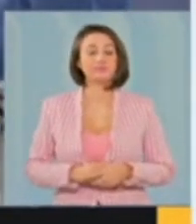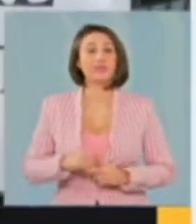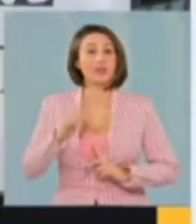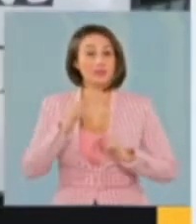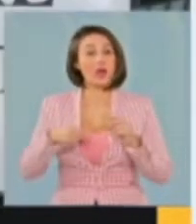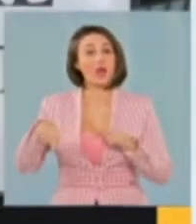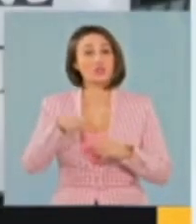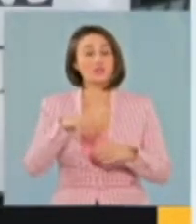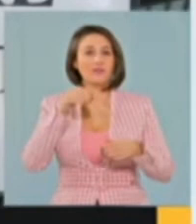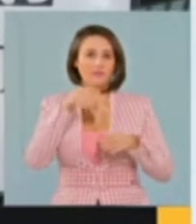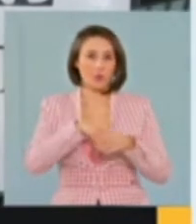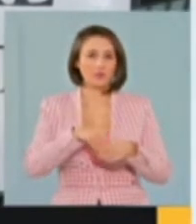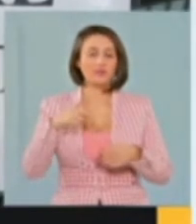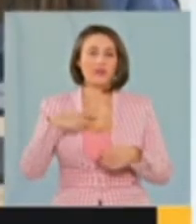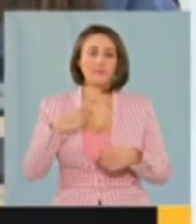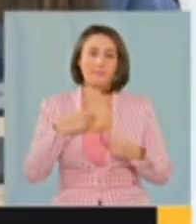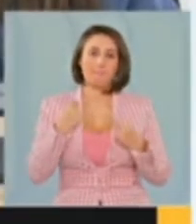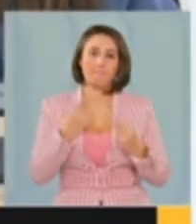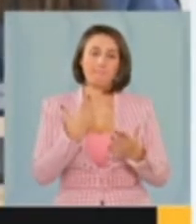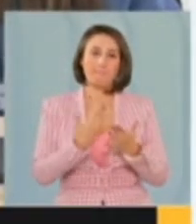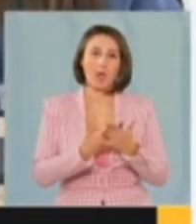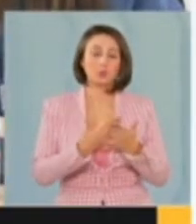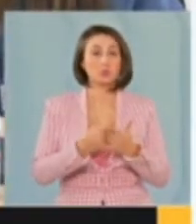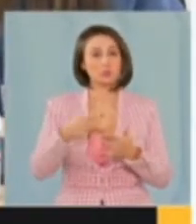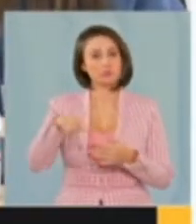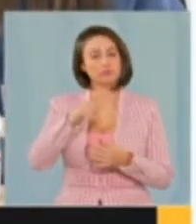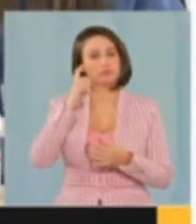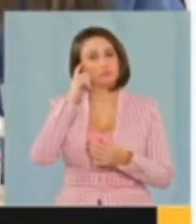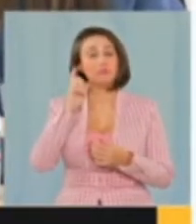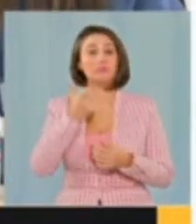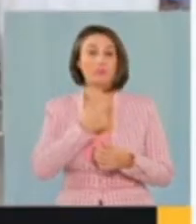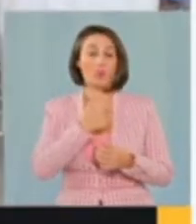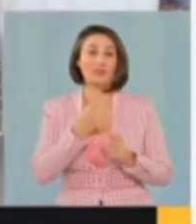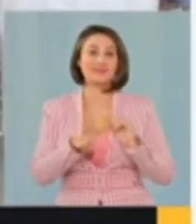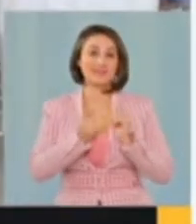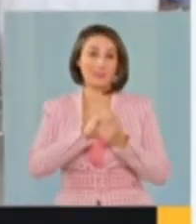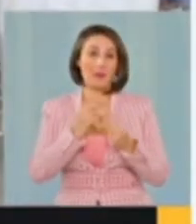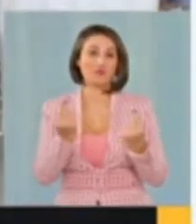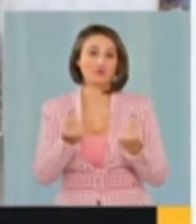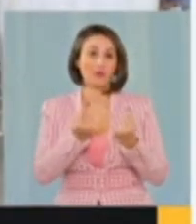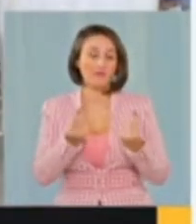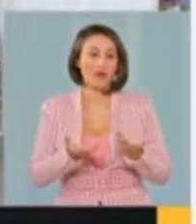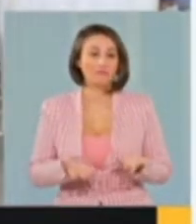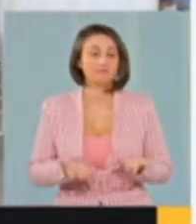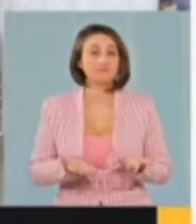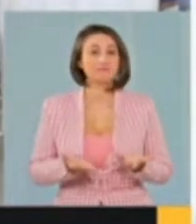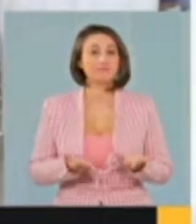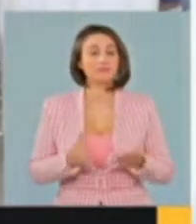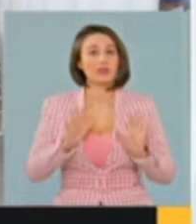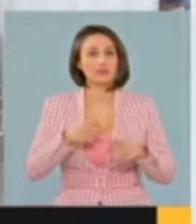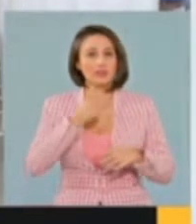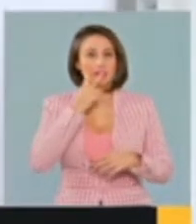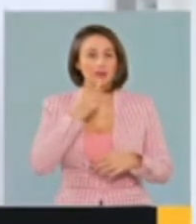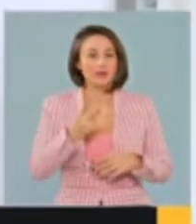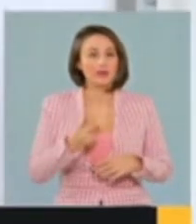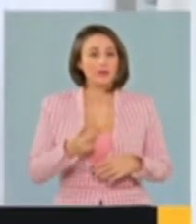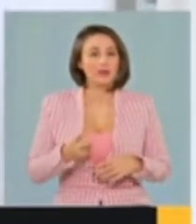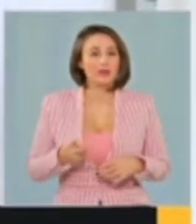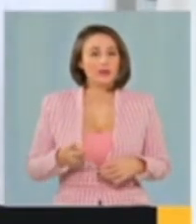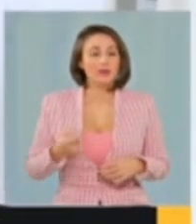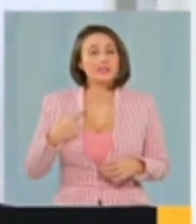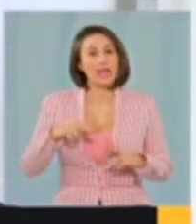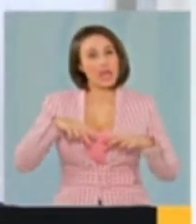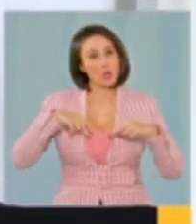cazul în care acest vot va fi favorabil, credeți că se poate schimba ceva în sensul că să